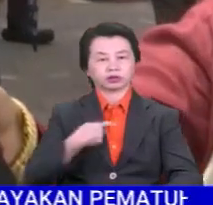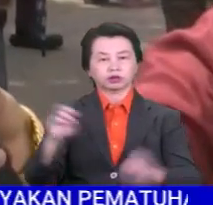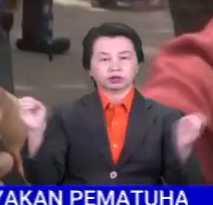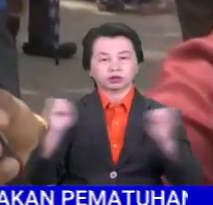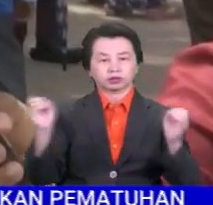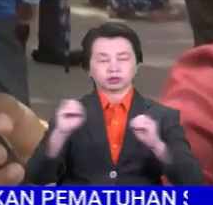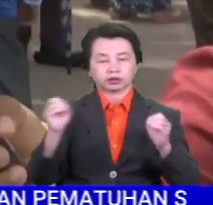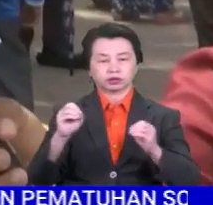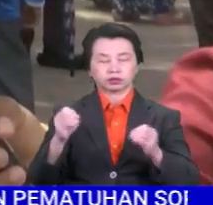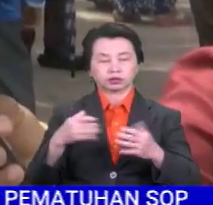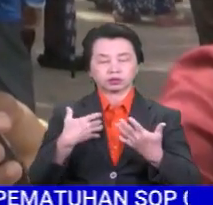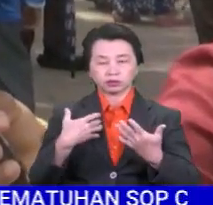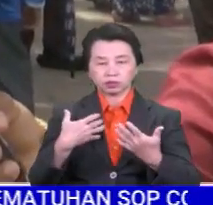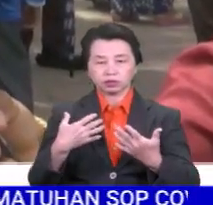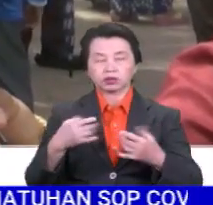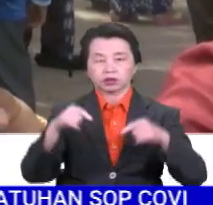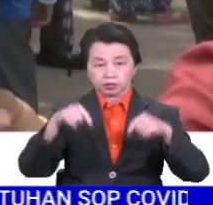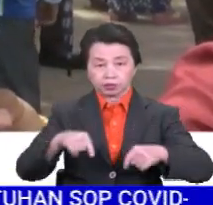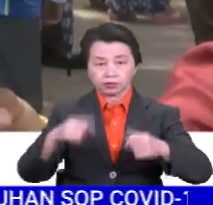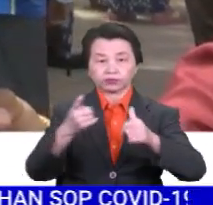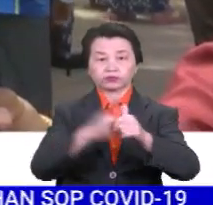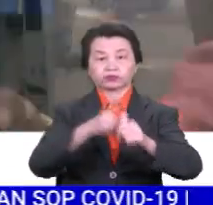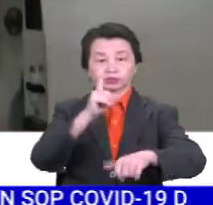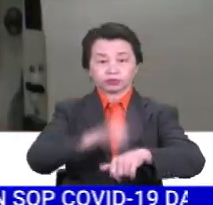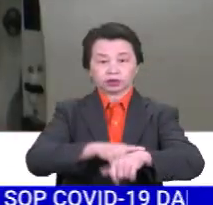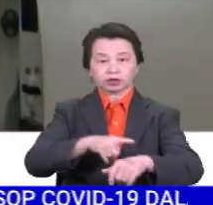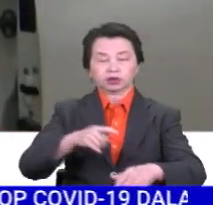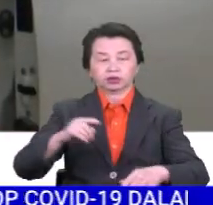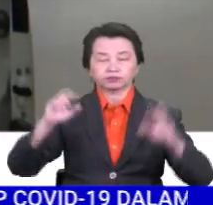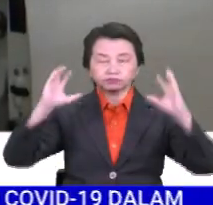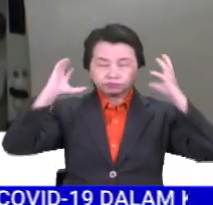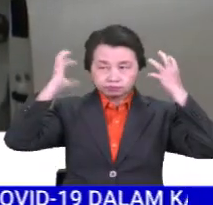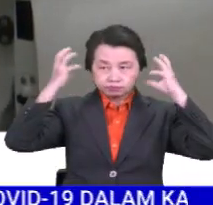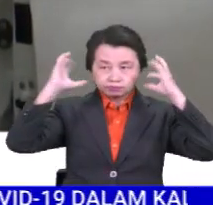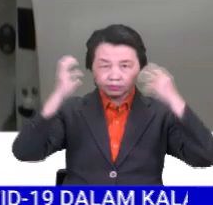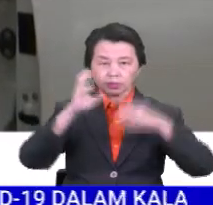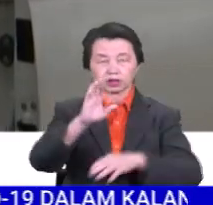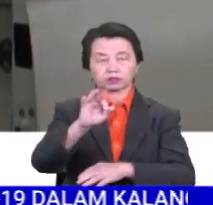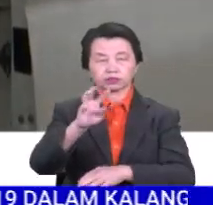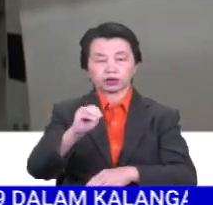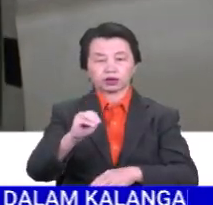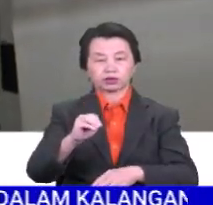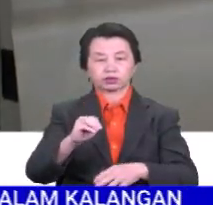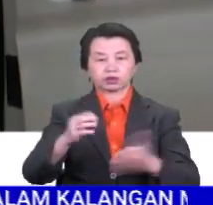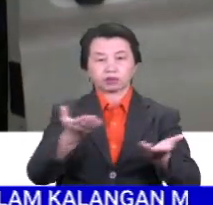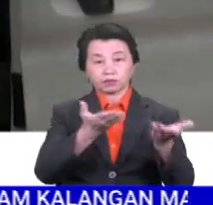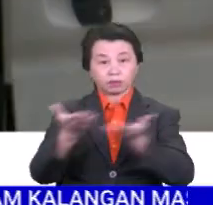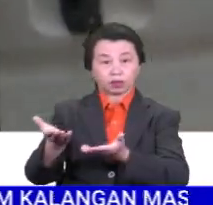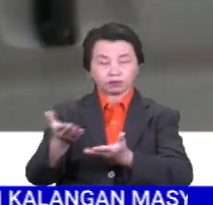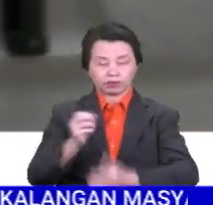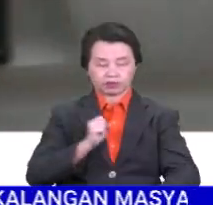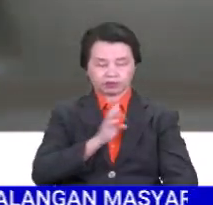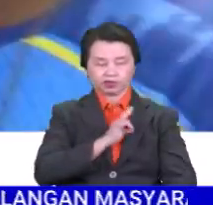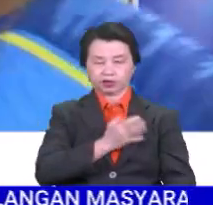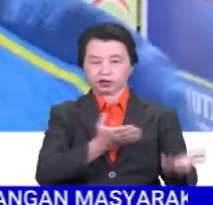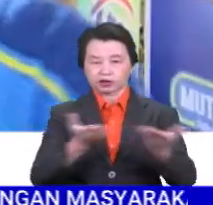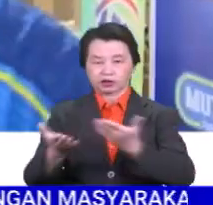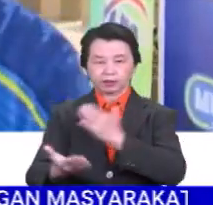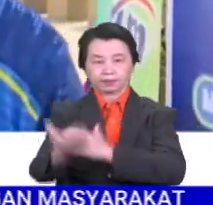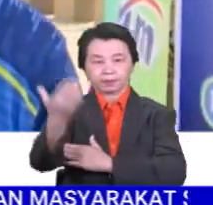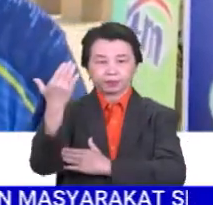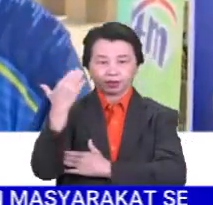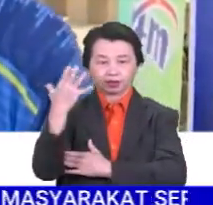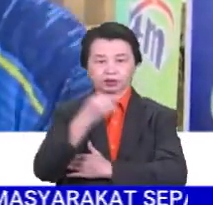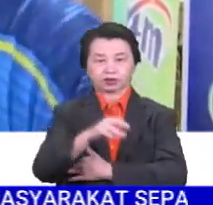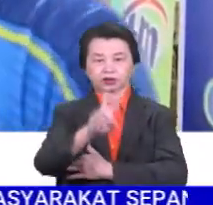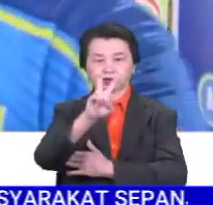keluar lokasi, dan ini langkah pertama Mutiara FM membawa kru-kru Mutiara FM. Kami bawakan GPM Game Pagi Mutiara dan